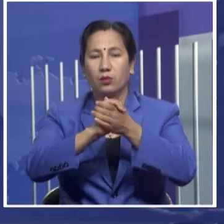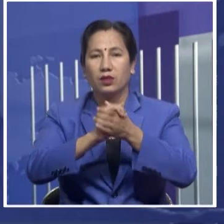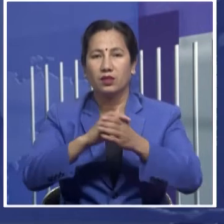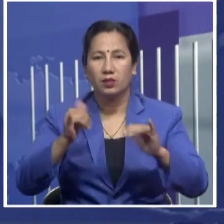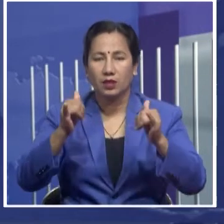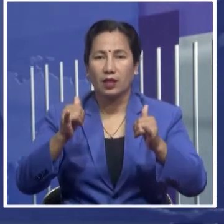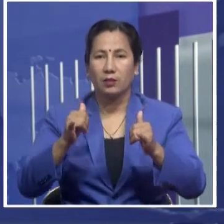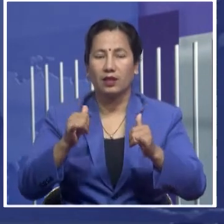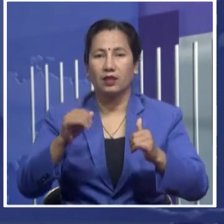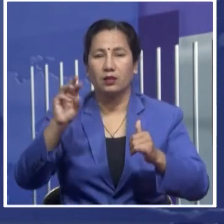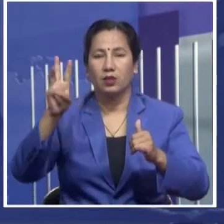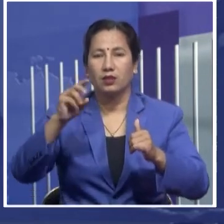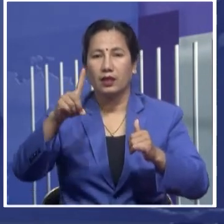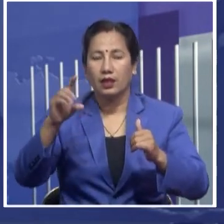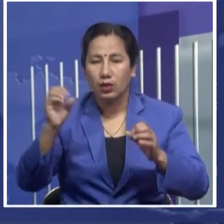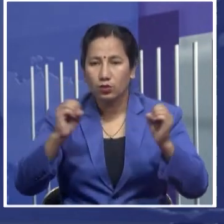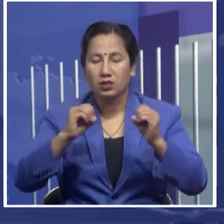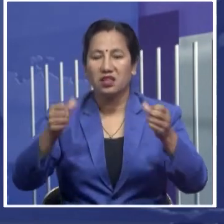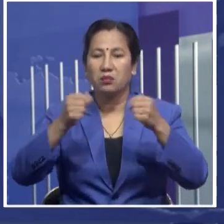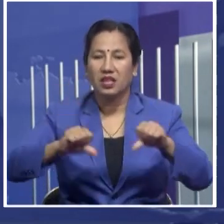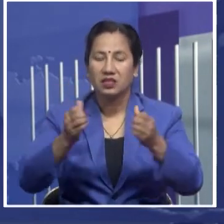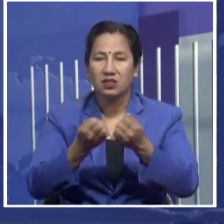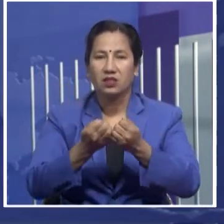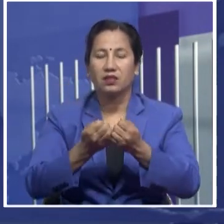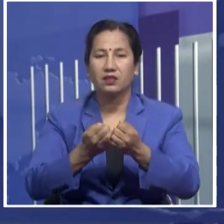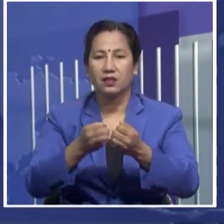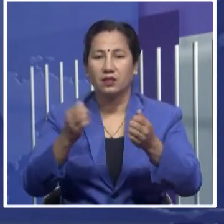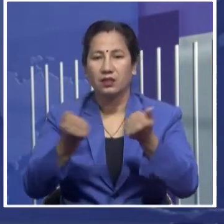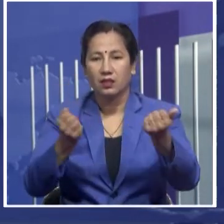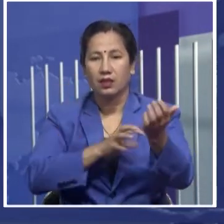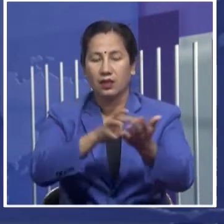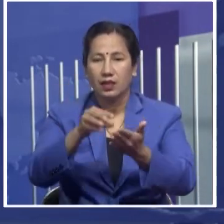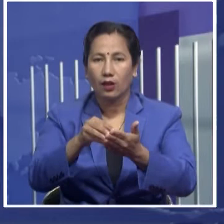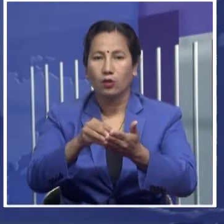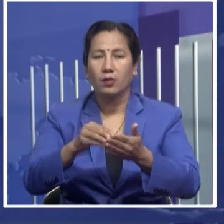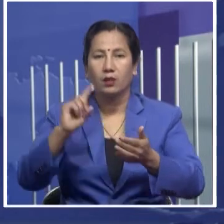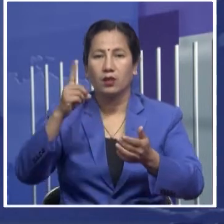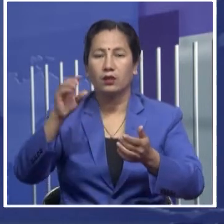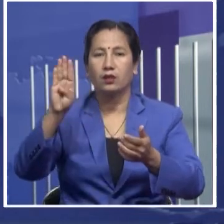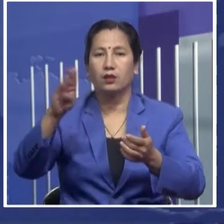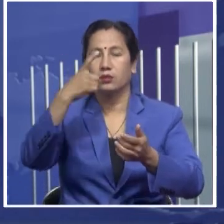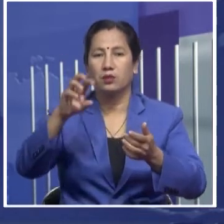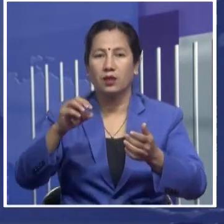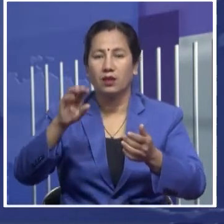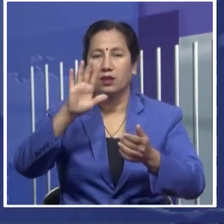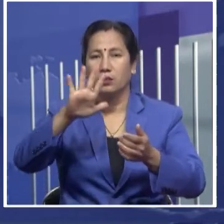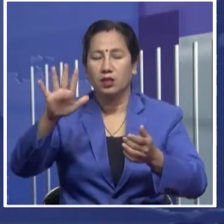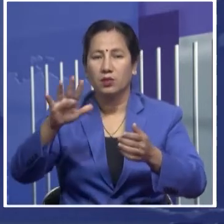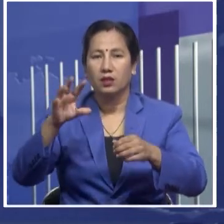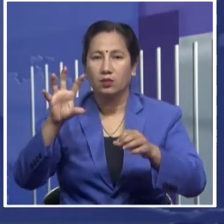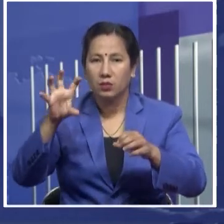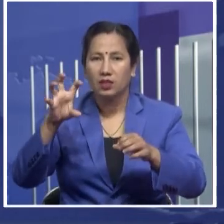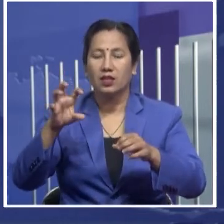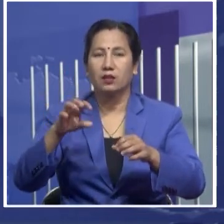खेलमा मोरिससलाई 1-0 पराजित गरेको छ। दशरथ रङ्गशालामा भएको खेलमा विमलले 55 मिनटमा अञ्जन विष्टको